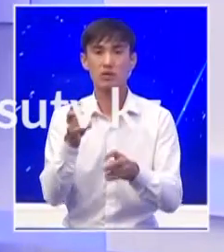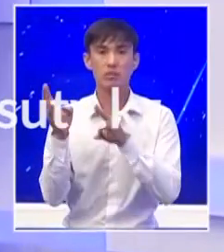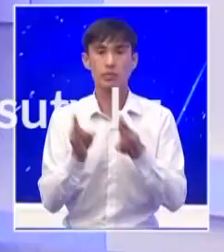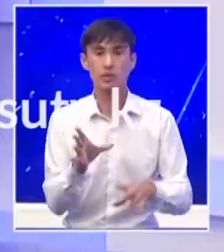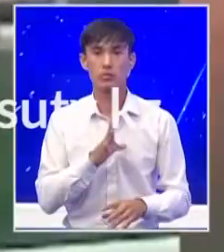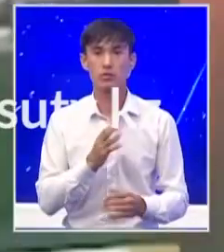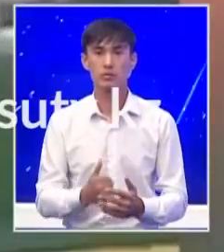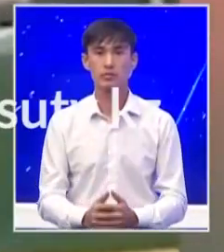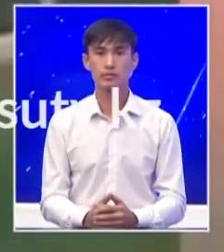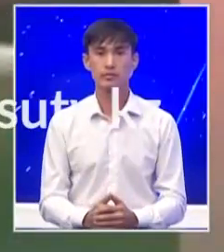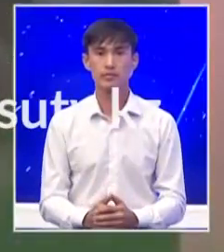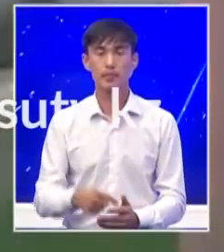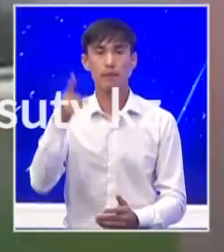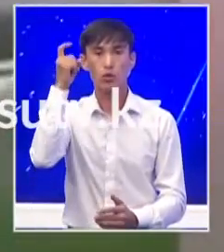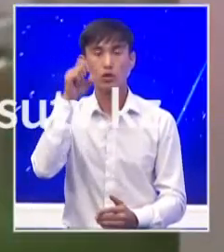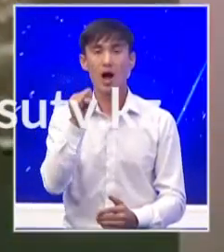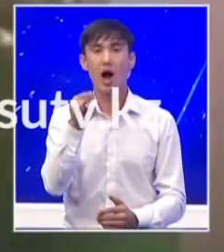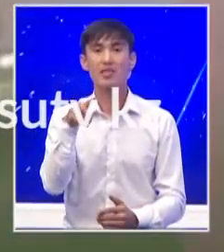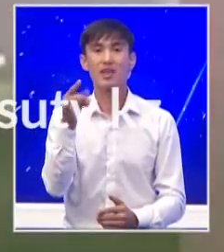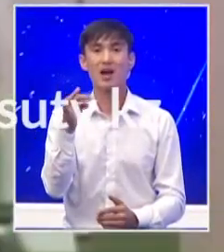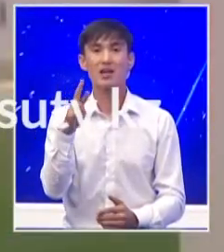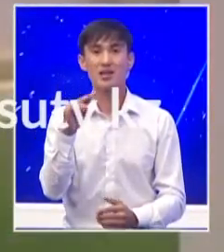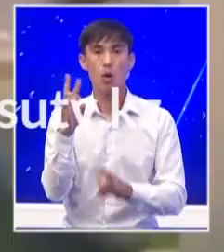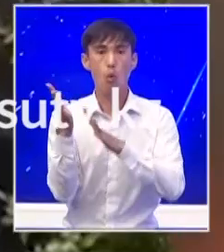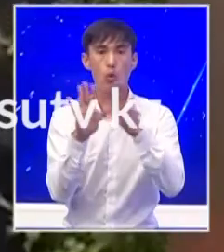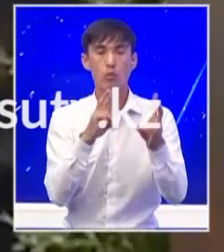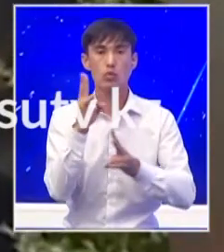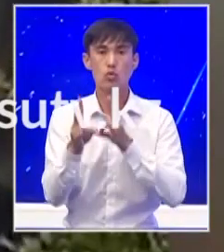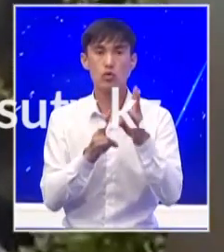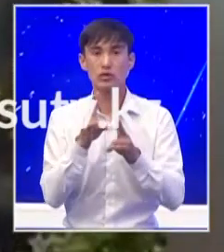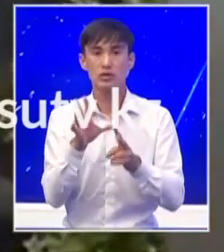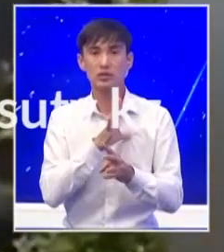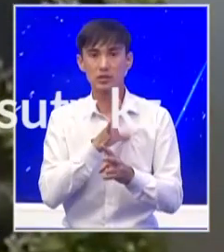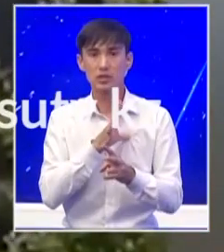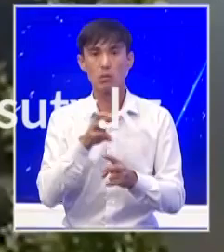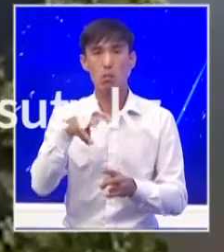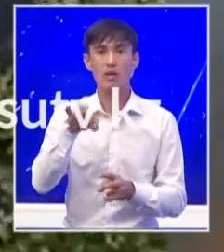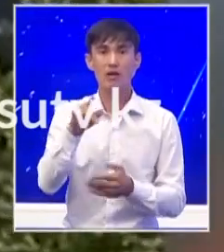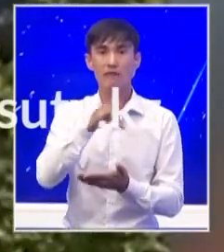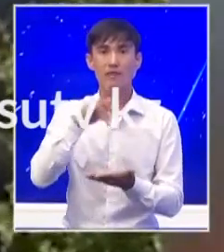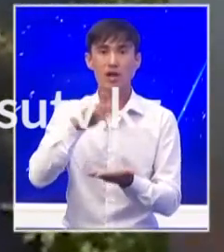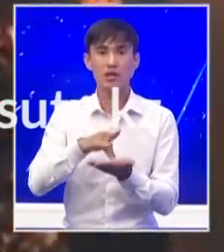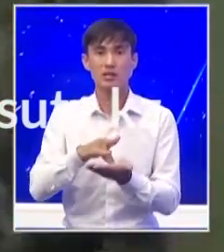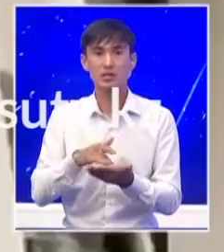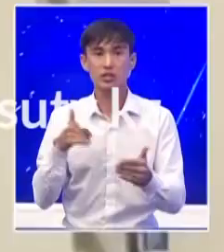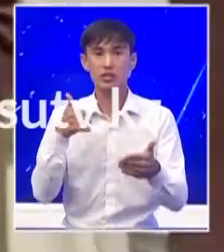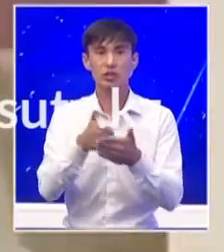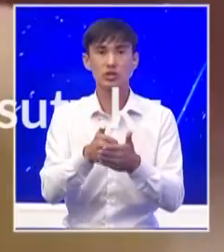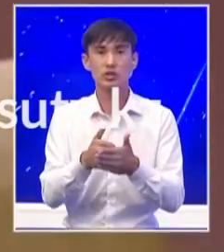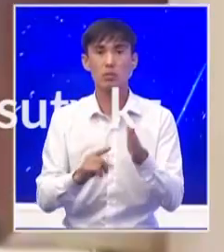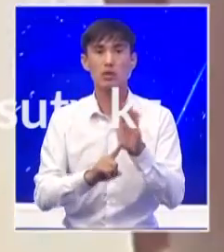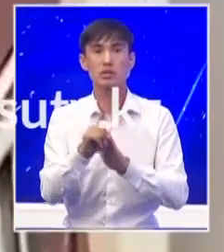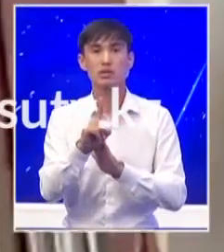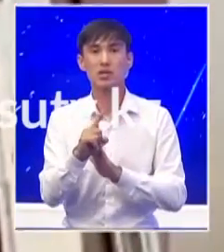жаңалықтарында. Түркияның Анталия провинциясында орман өртеніп, қызыл жалын Манавгард курорттық қаласына жетті. Бастапқыда 4